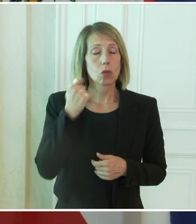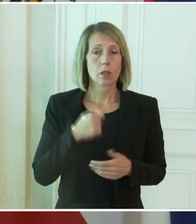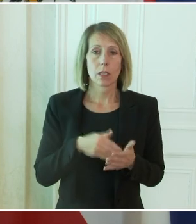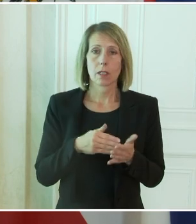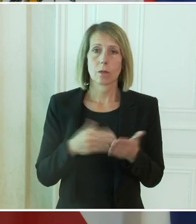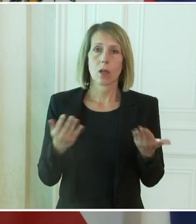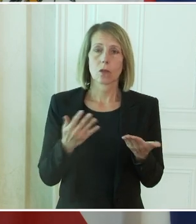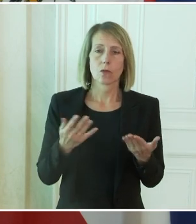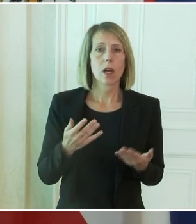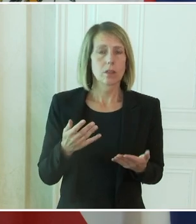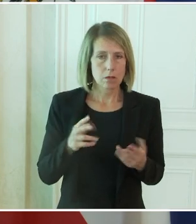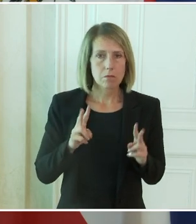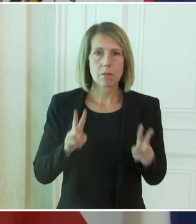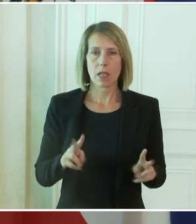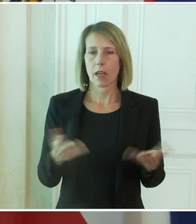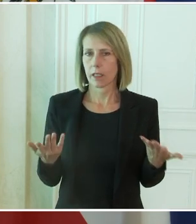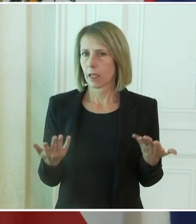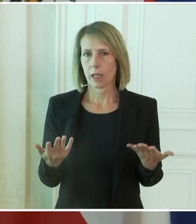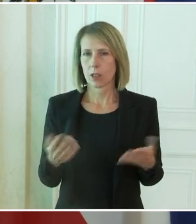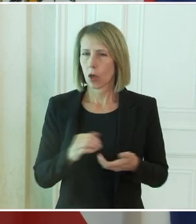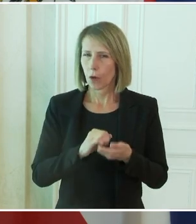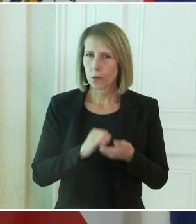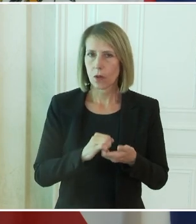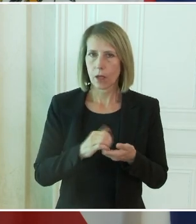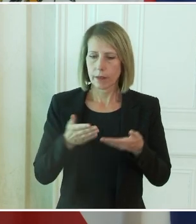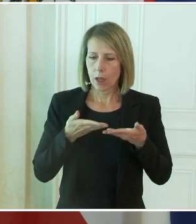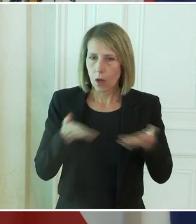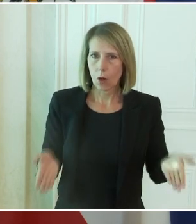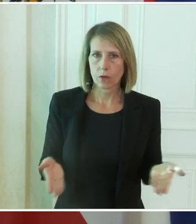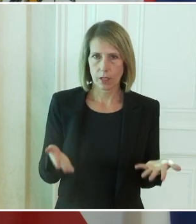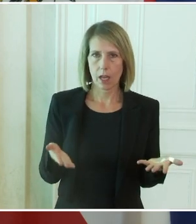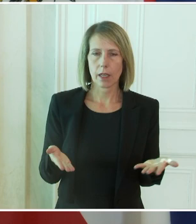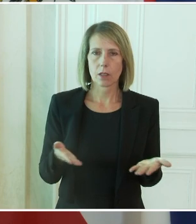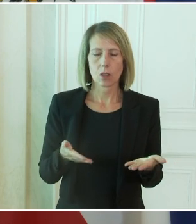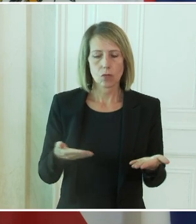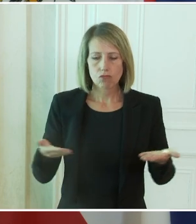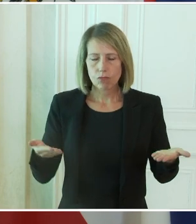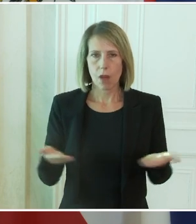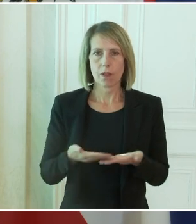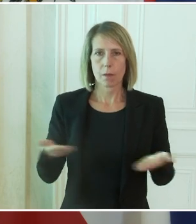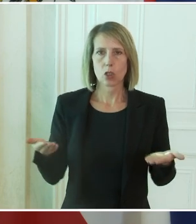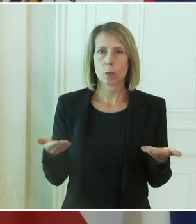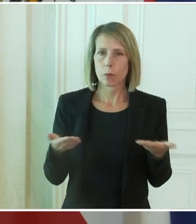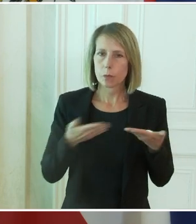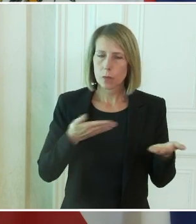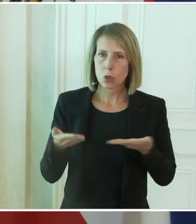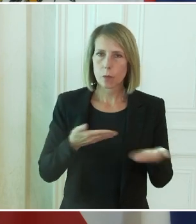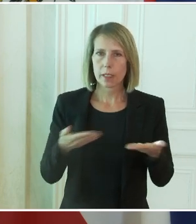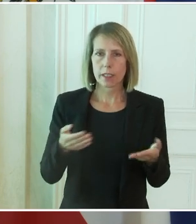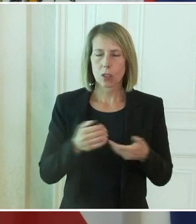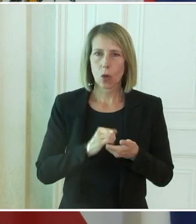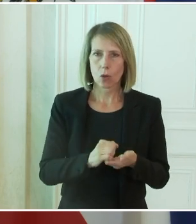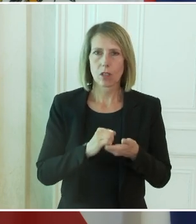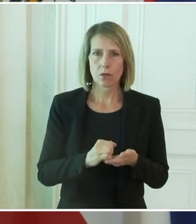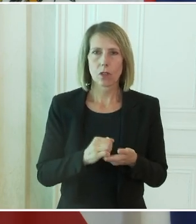offene Unterstützung und Freunde. Und wenn man unter Freunden spricht, dann, das sage ich seit Wochen, muss man sagen, es gibt eben